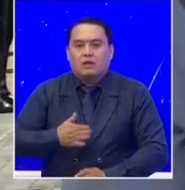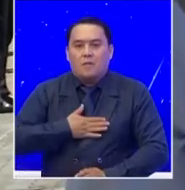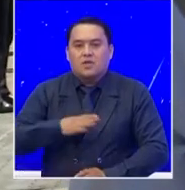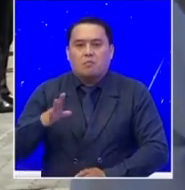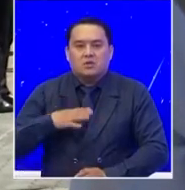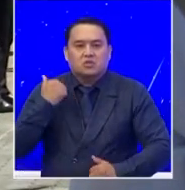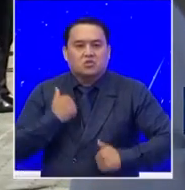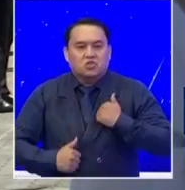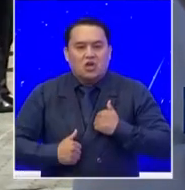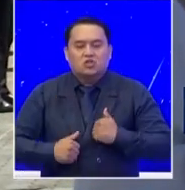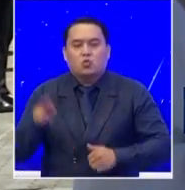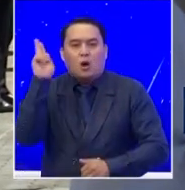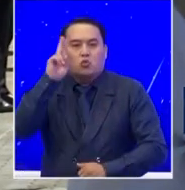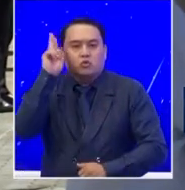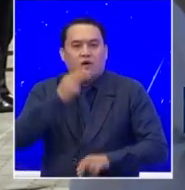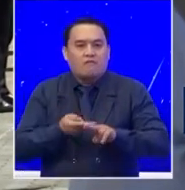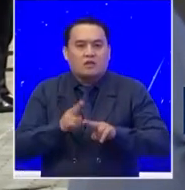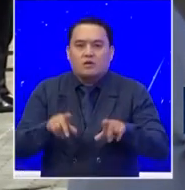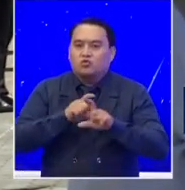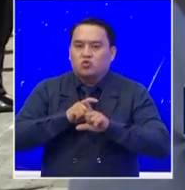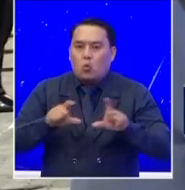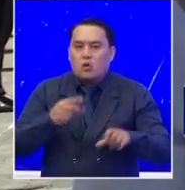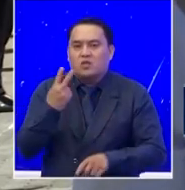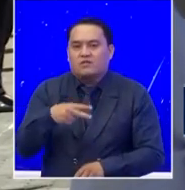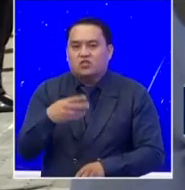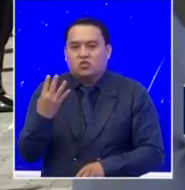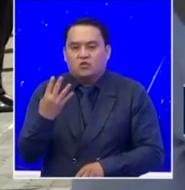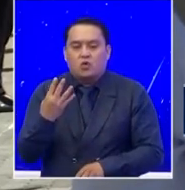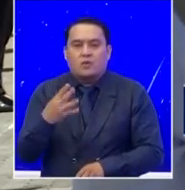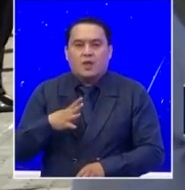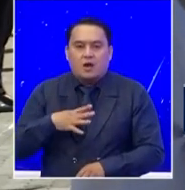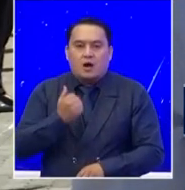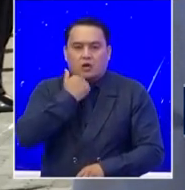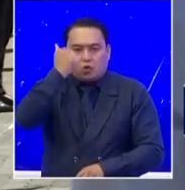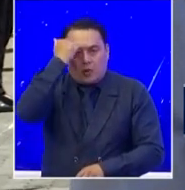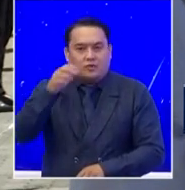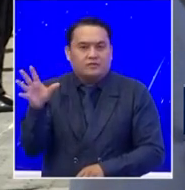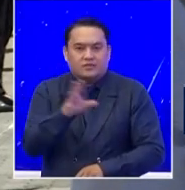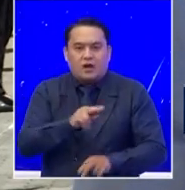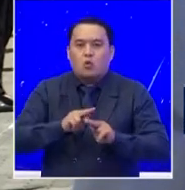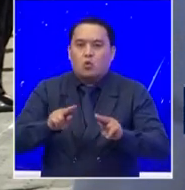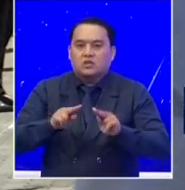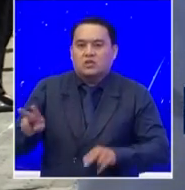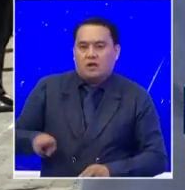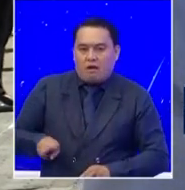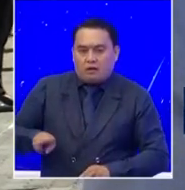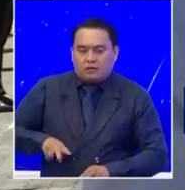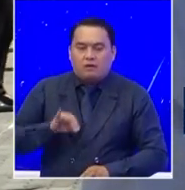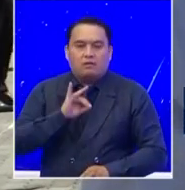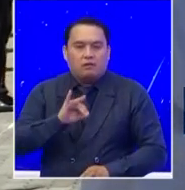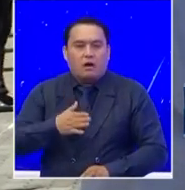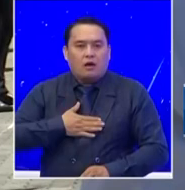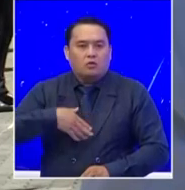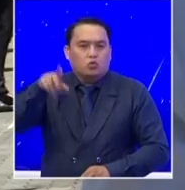гордостью обучаться в этом лицее. Хочу поблагодарить своих учителей, непременно нашего директора. И я